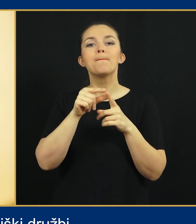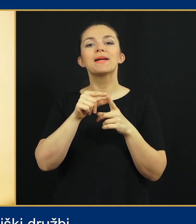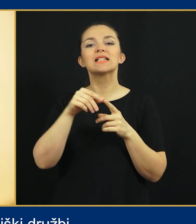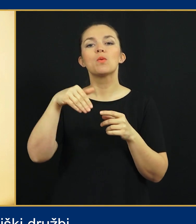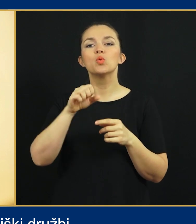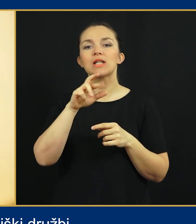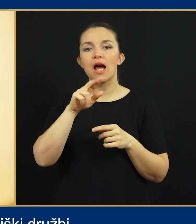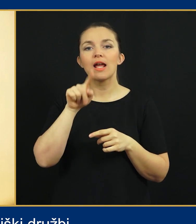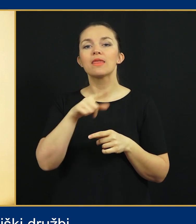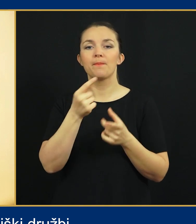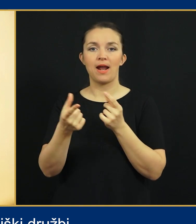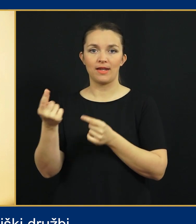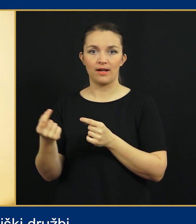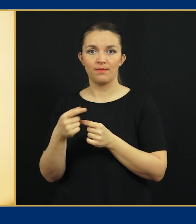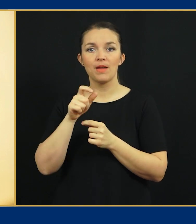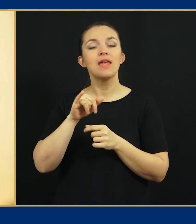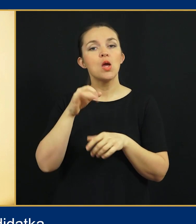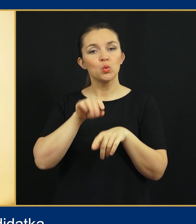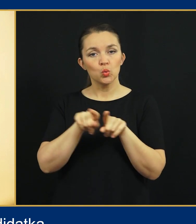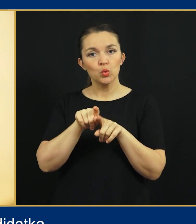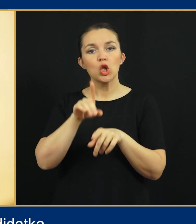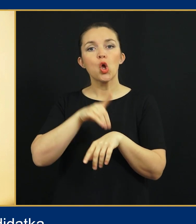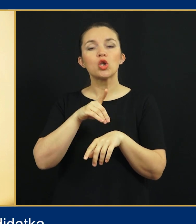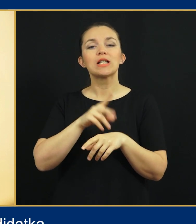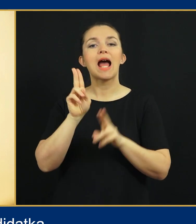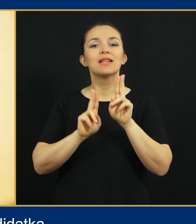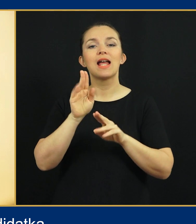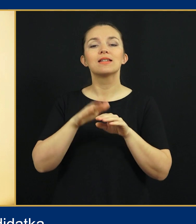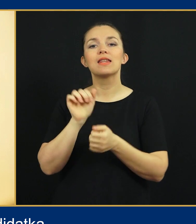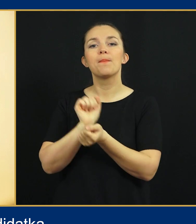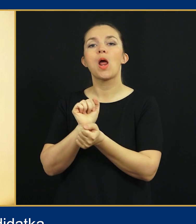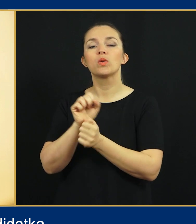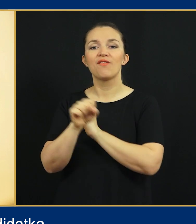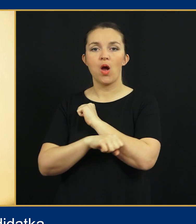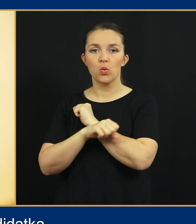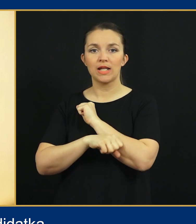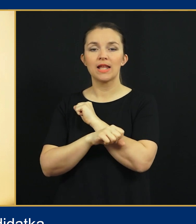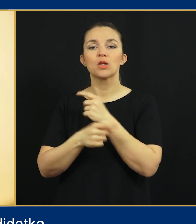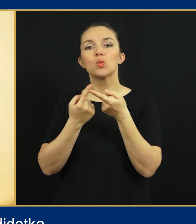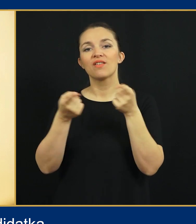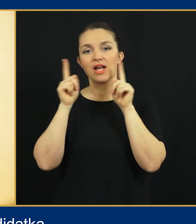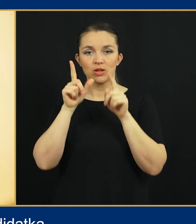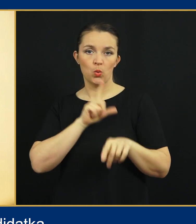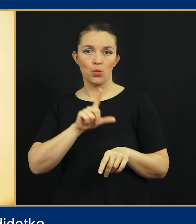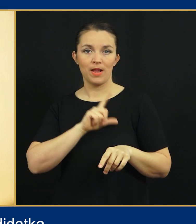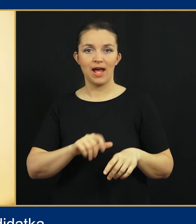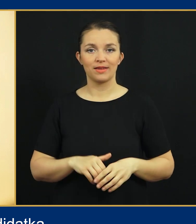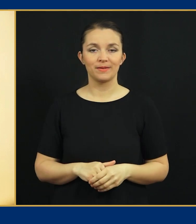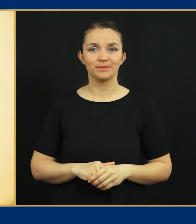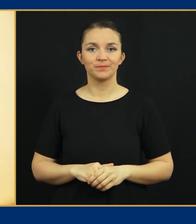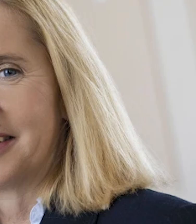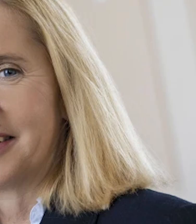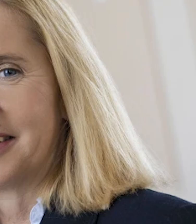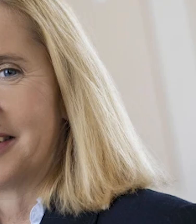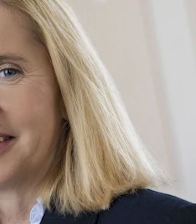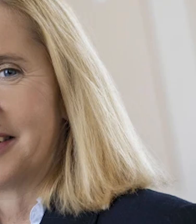družbi Pirc Musar in partnerji. Je tudi doktorska kandidatka na Pravni fakulteti Univerze v Ljubljani.